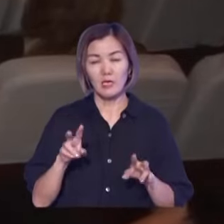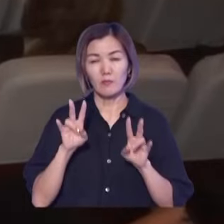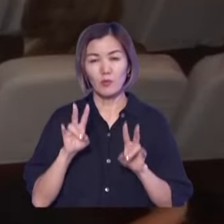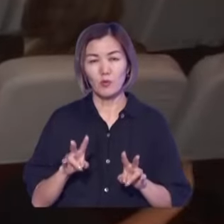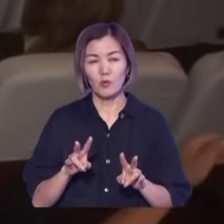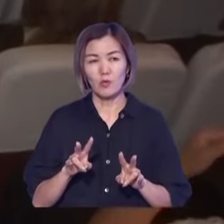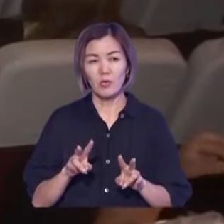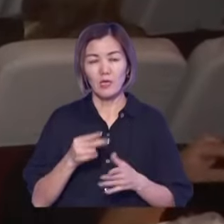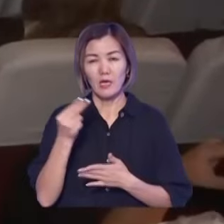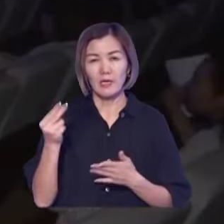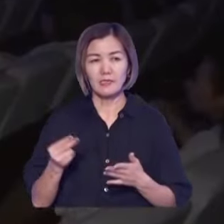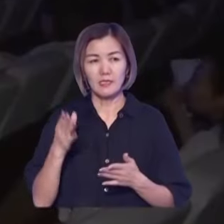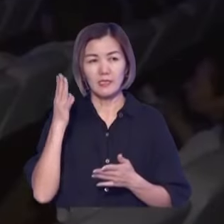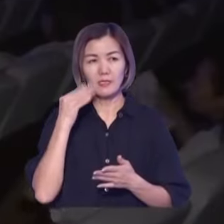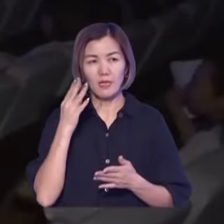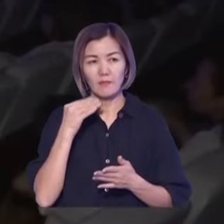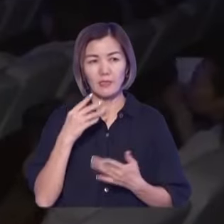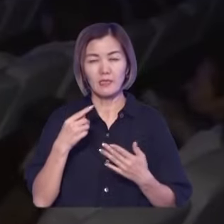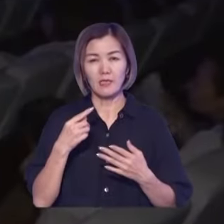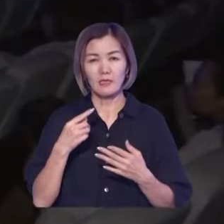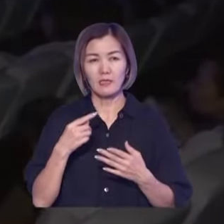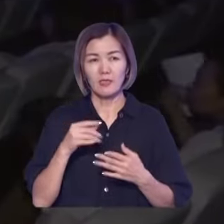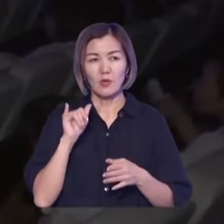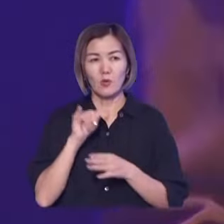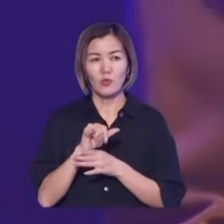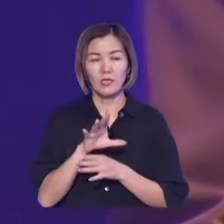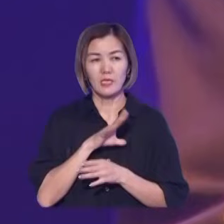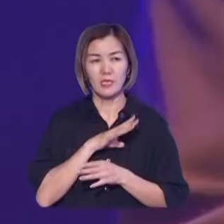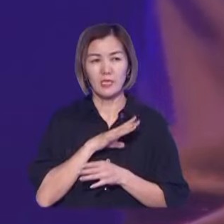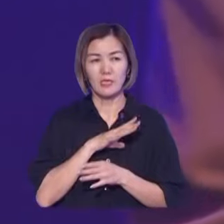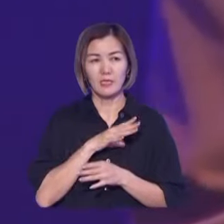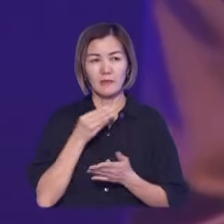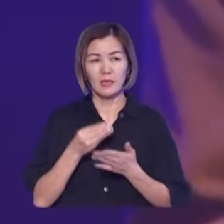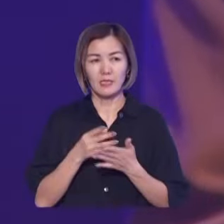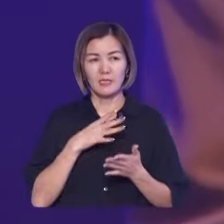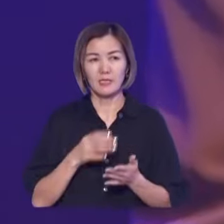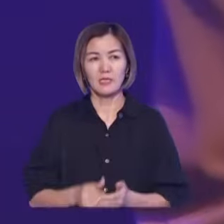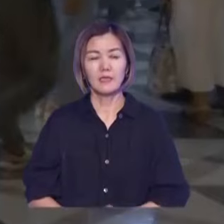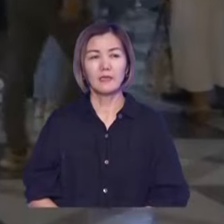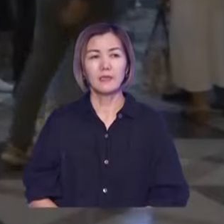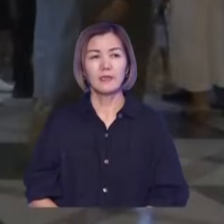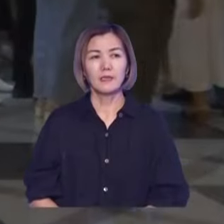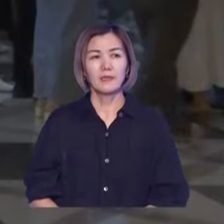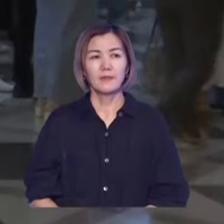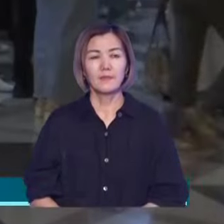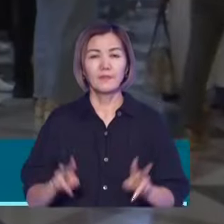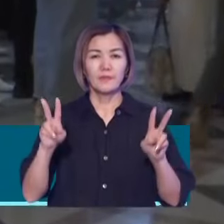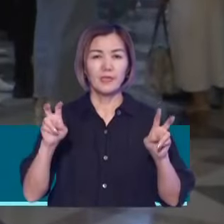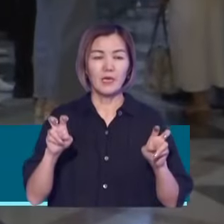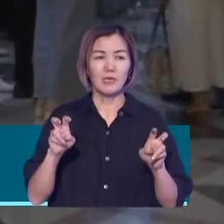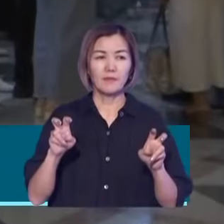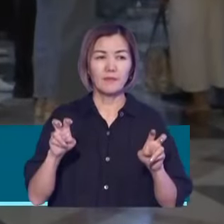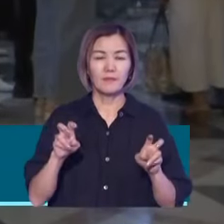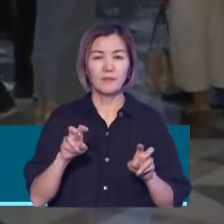премьераға Астанадан, Алматыдан және басқа да өңірлерден арнайы қонақтар келген оң бағасын берді. Тақырыптың өзі